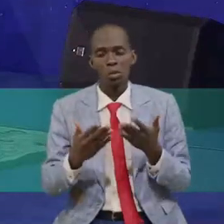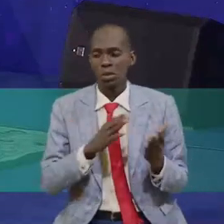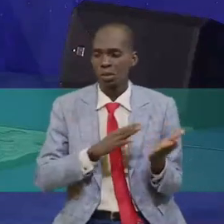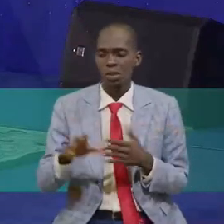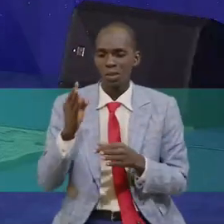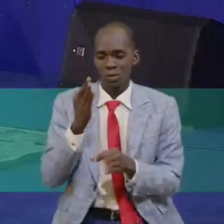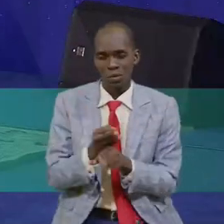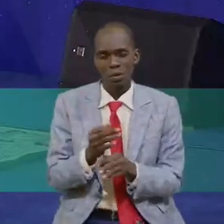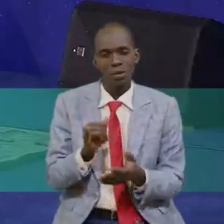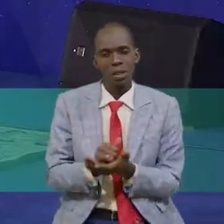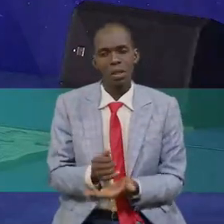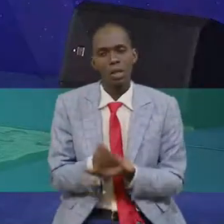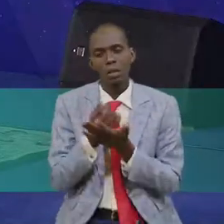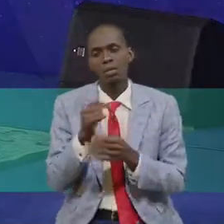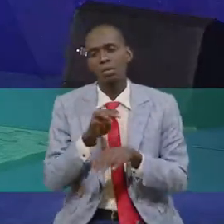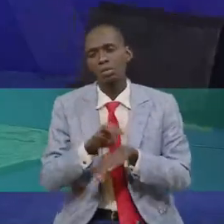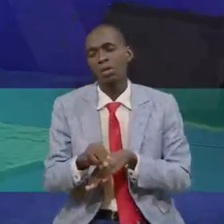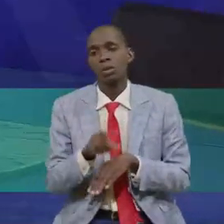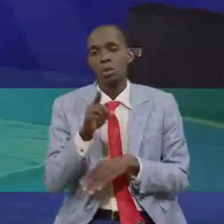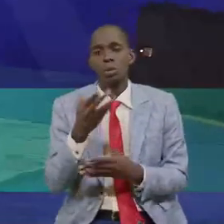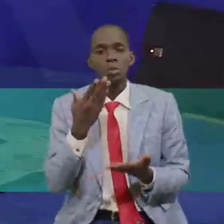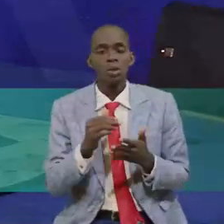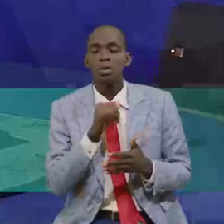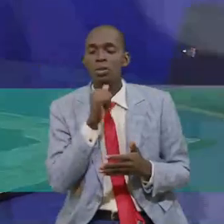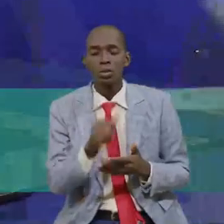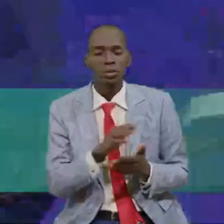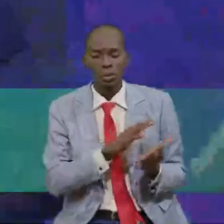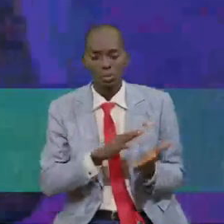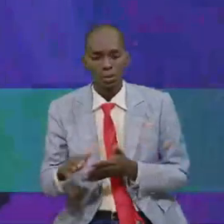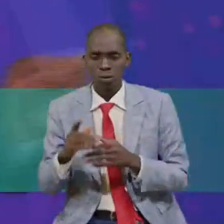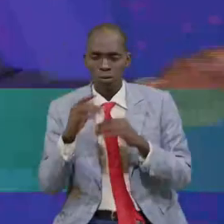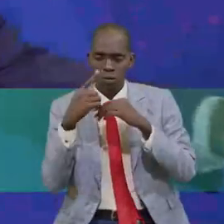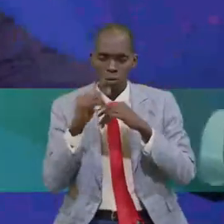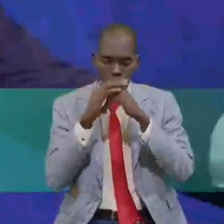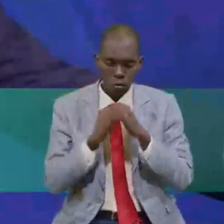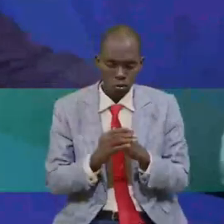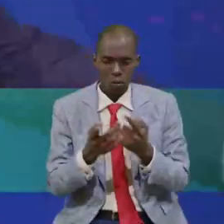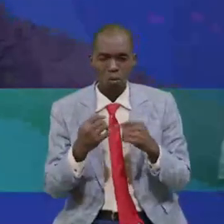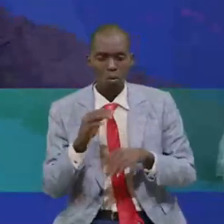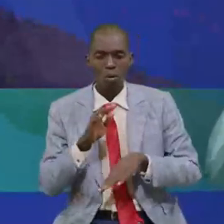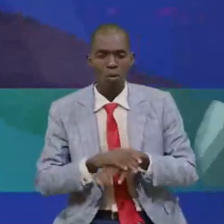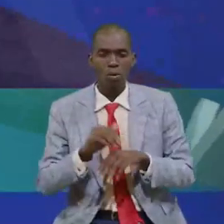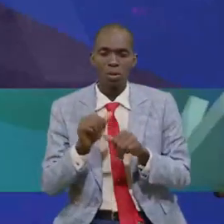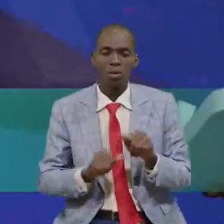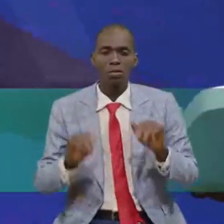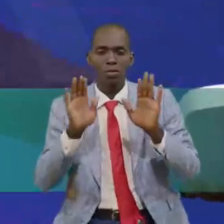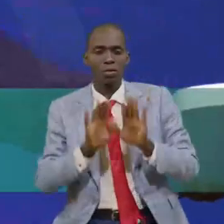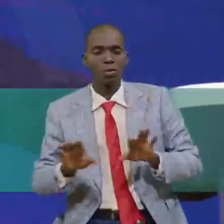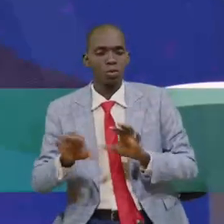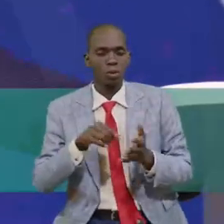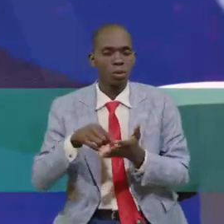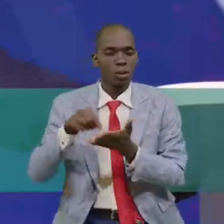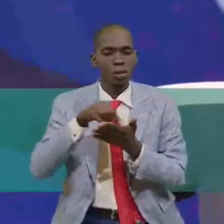c'est fatal. Vous pouvez ne pas abandonner l'adoration, venir chaque dimanche et faire ceci, faire cela. Mais